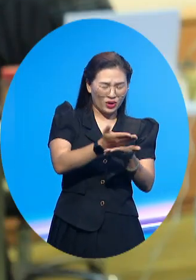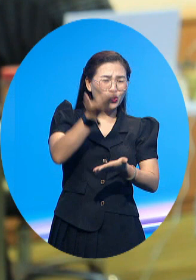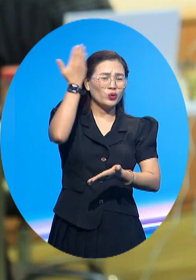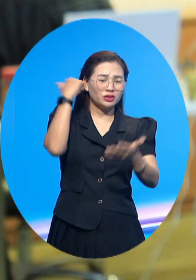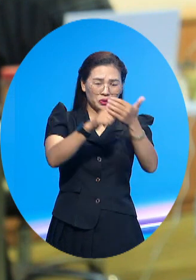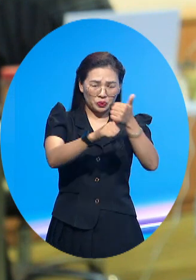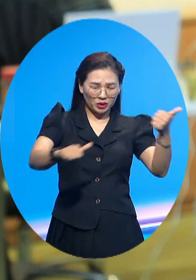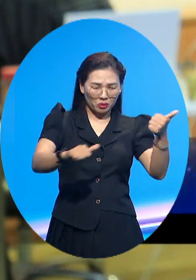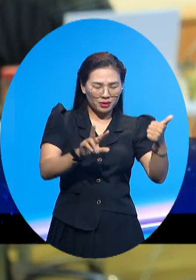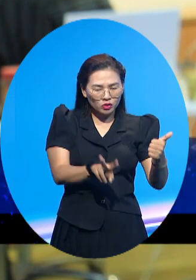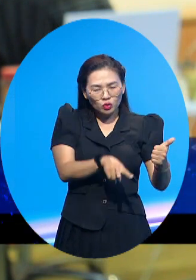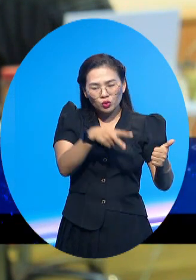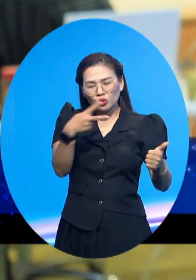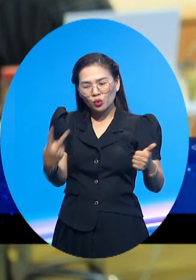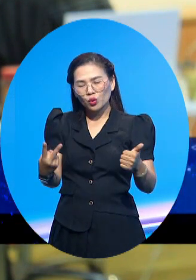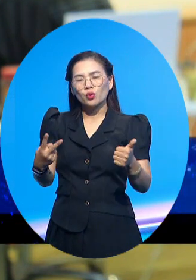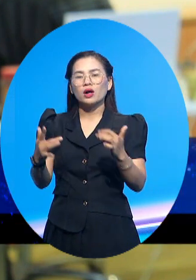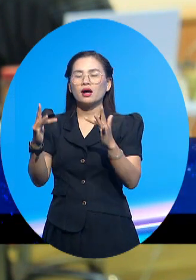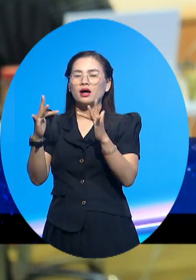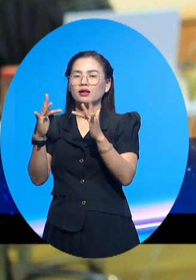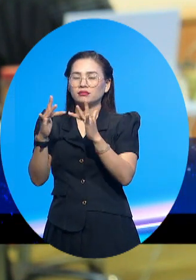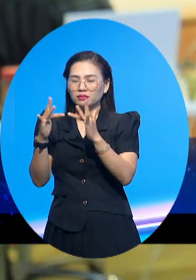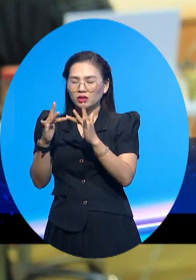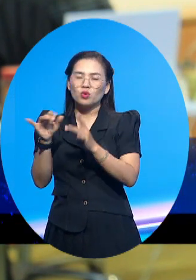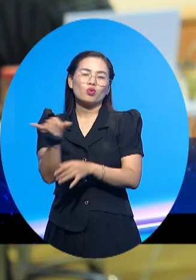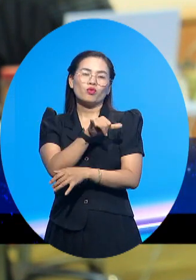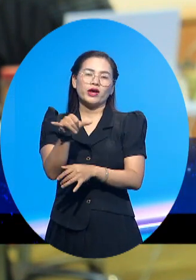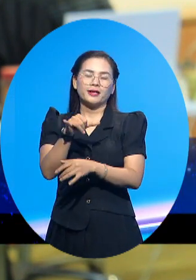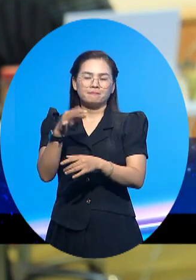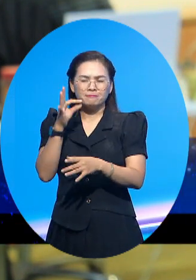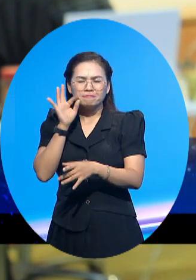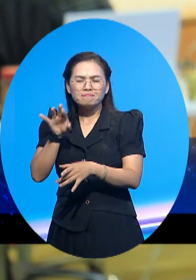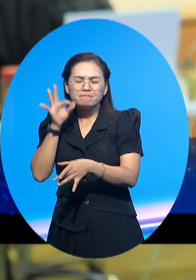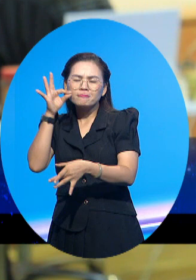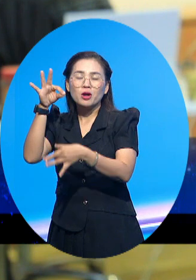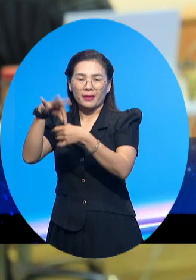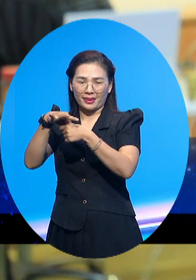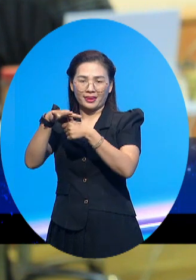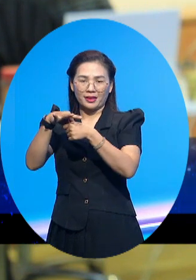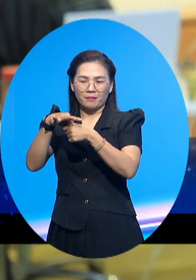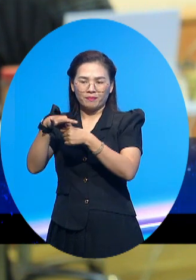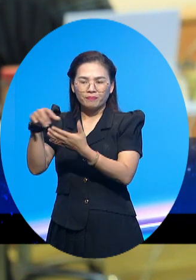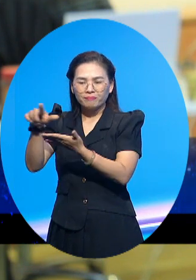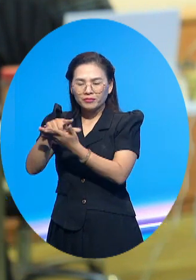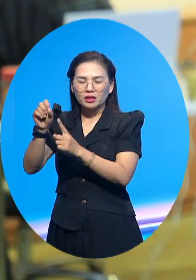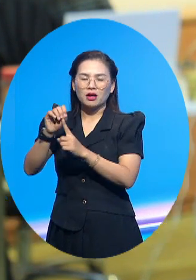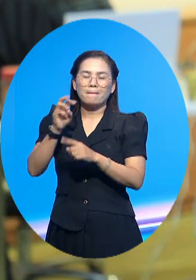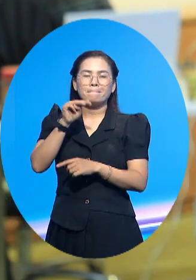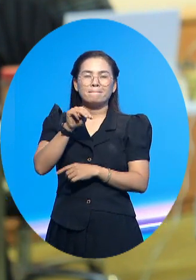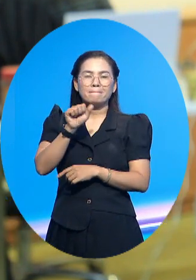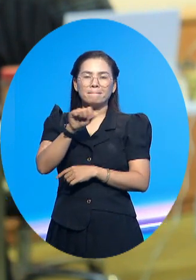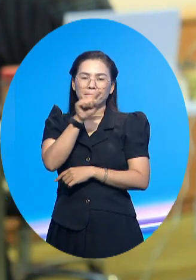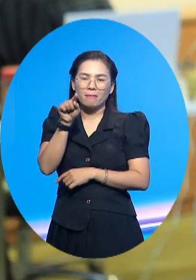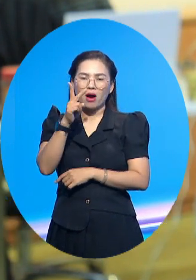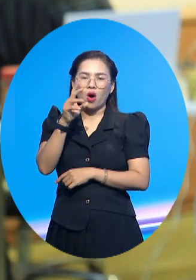ở trên quy trình ký số giống như vậy. Cái thứ hai nữa là hệ thống bảo mật cho phép là tất cả các dữ liệu lưu trữ đều được mã hóa an toàn.